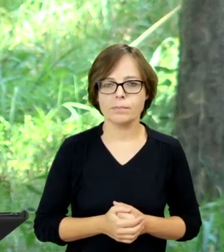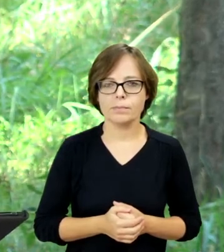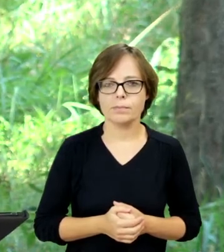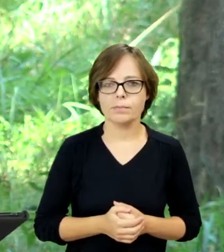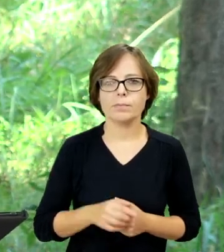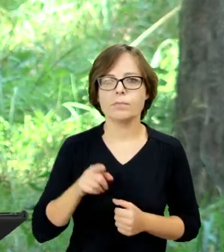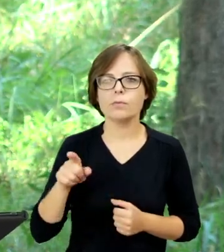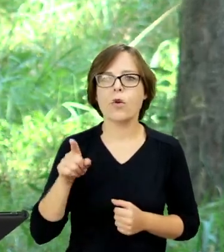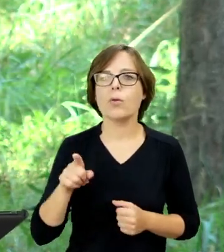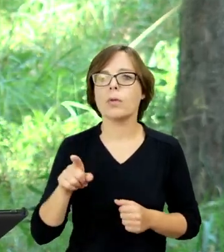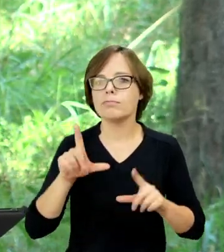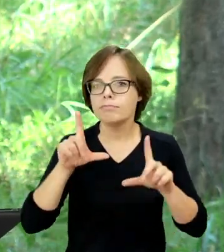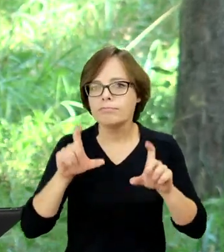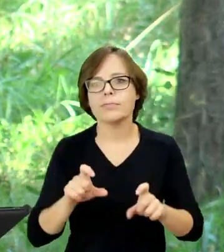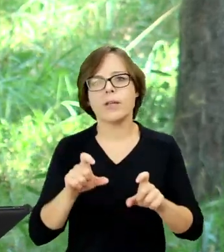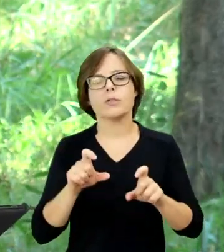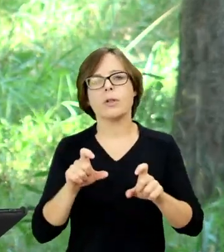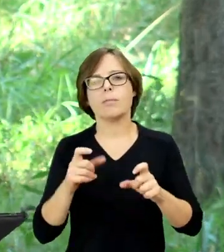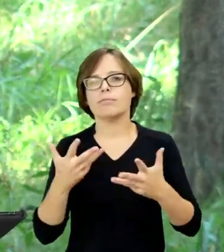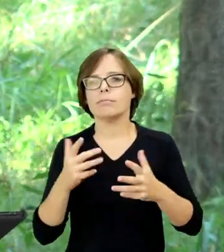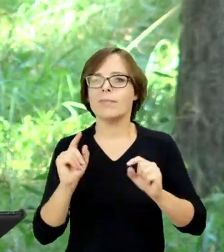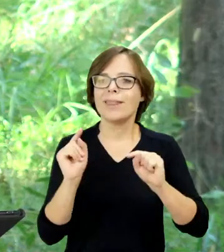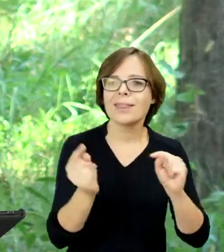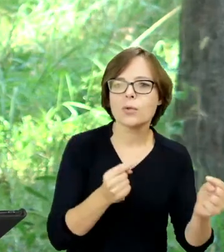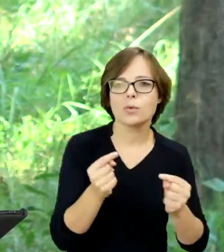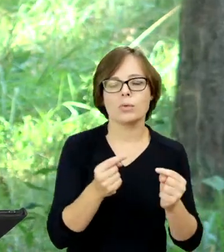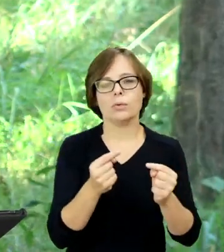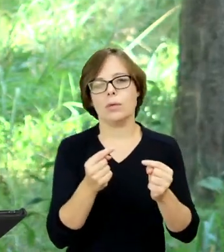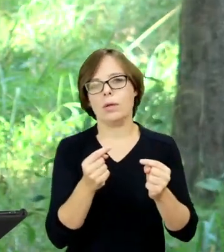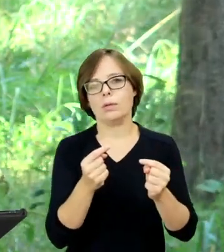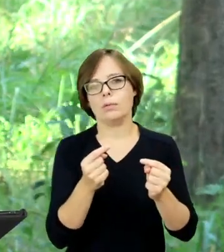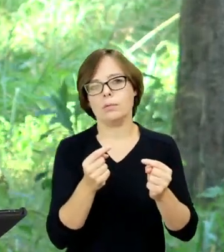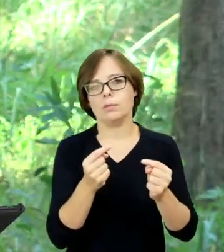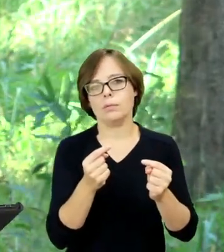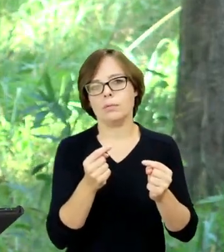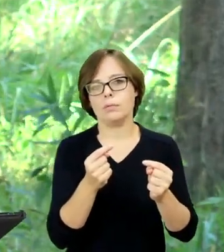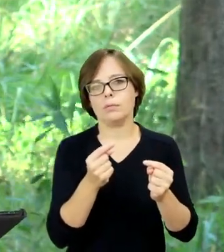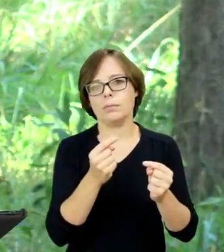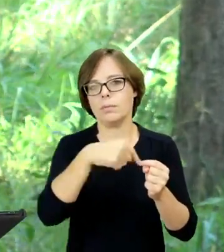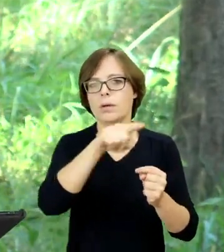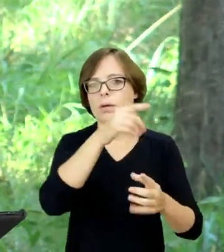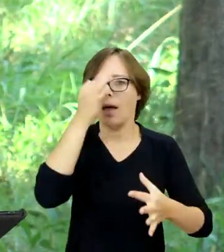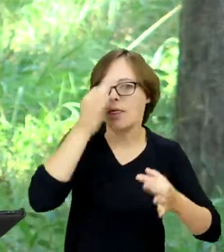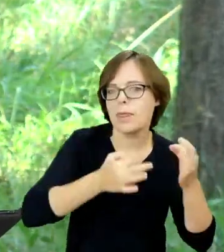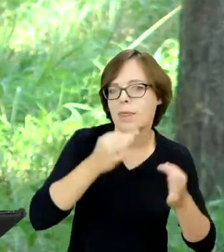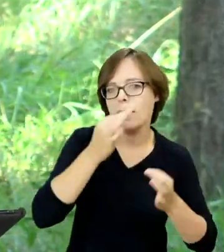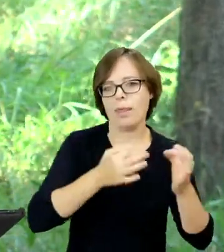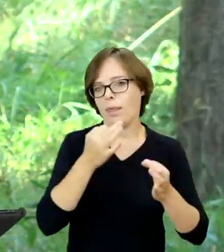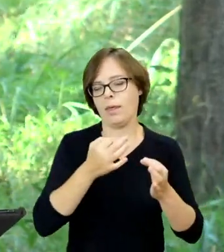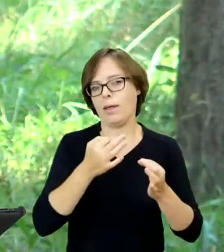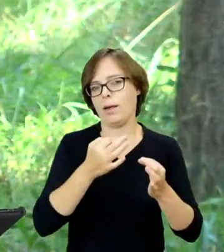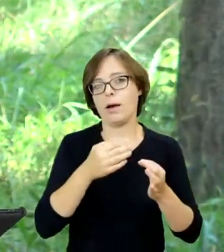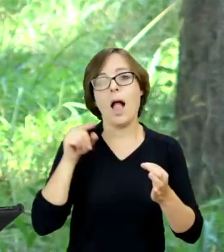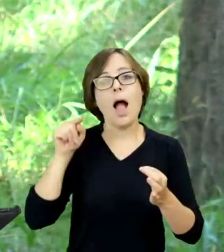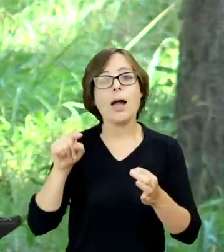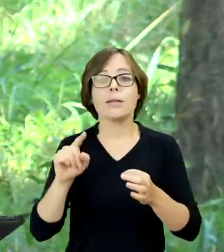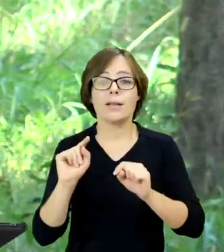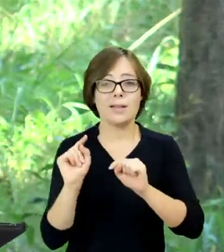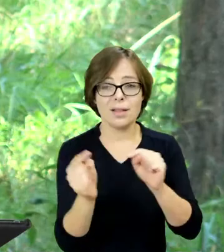dyskusję, czy debatę, czy dylemat, który będzie towarzyszył